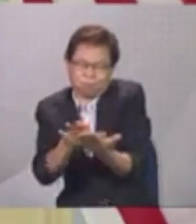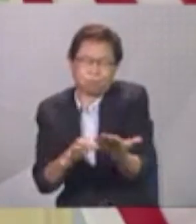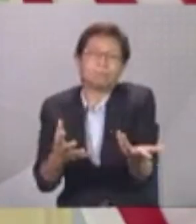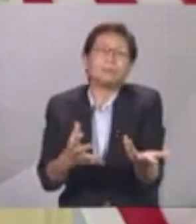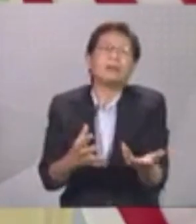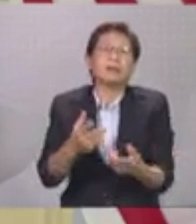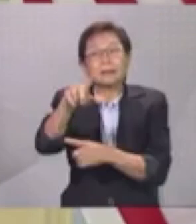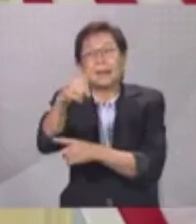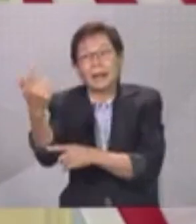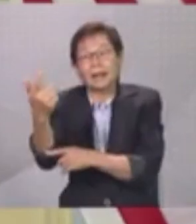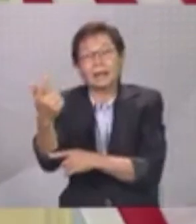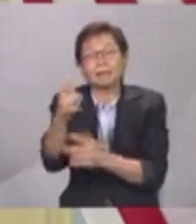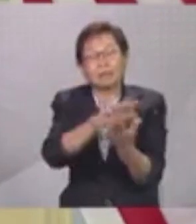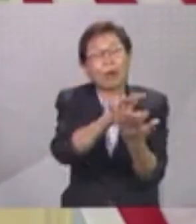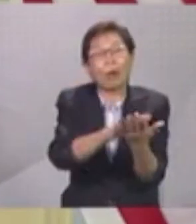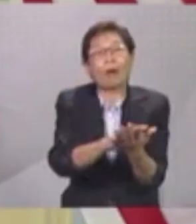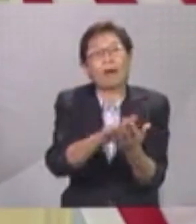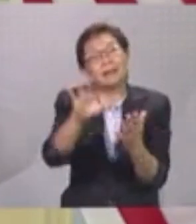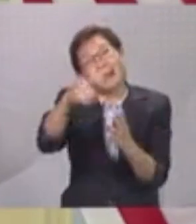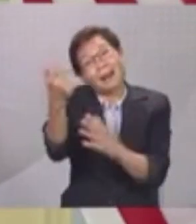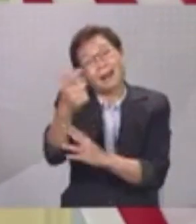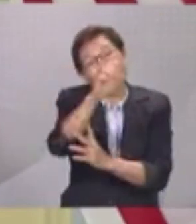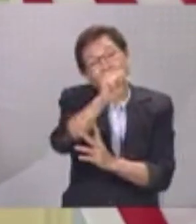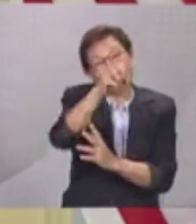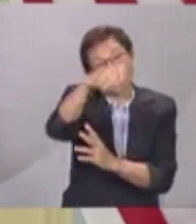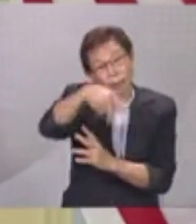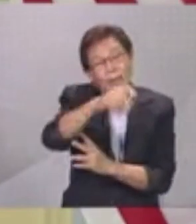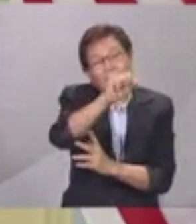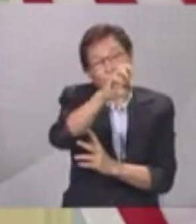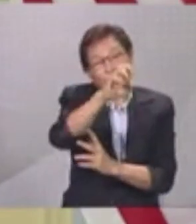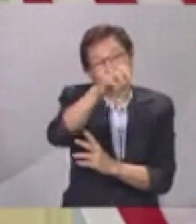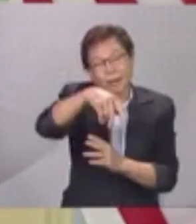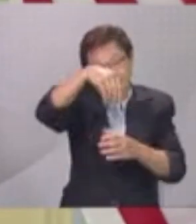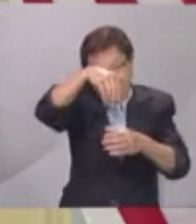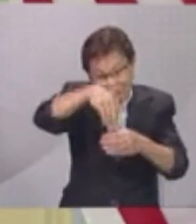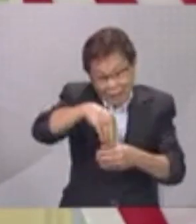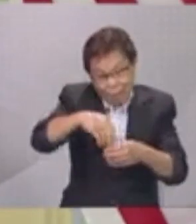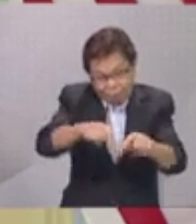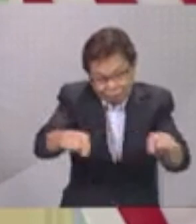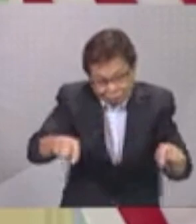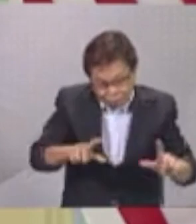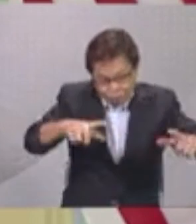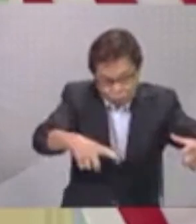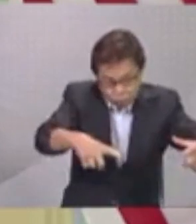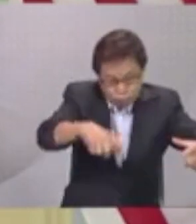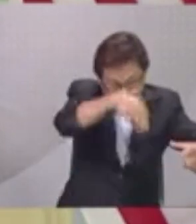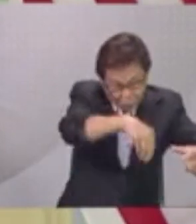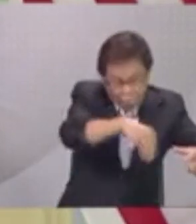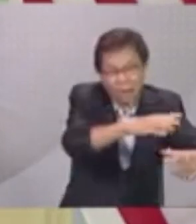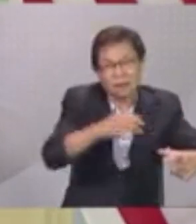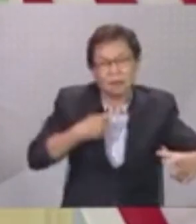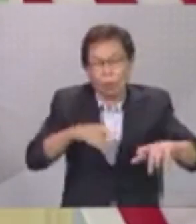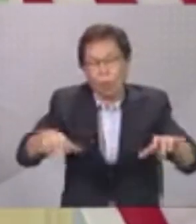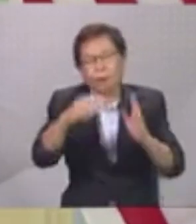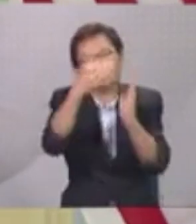Selain daripada SOP untuk di dalam kawasan, kita juga membuat SOP dari segi